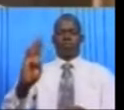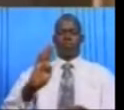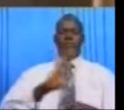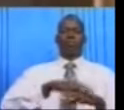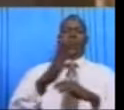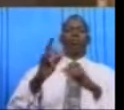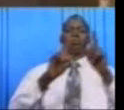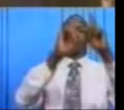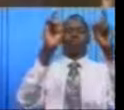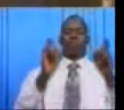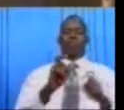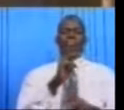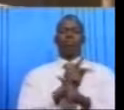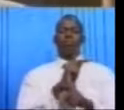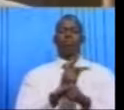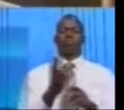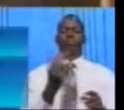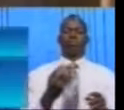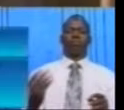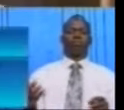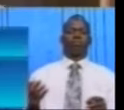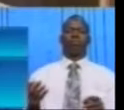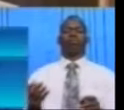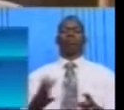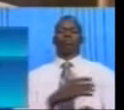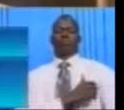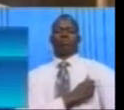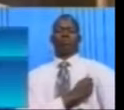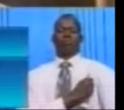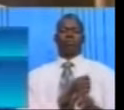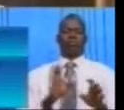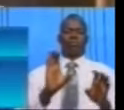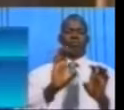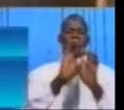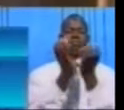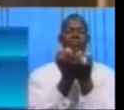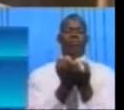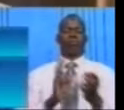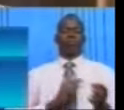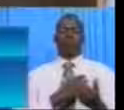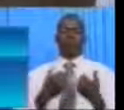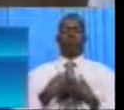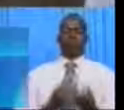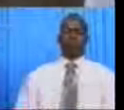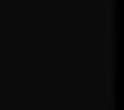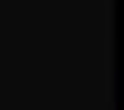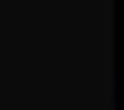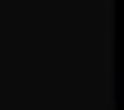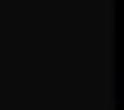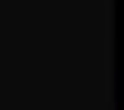questions de préoccupation de matériel ou d'équipement, c'est la volonté commune que nous avons de soutenir le développement du